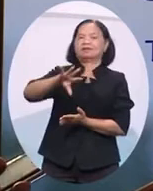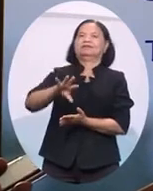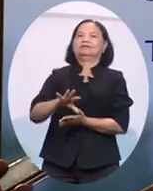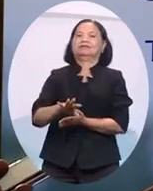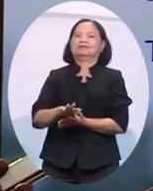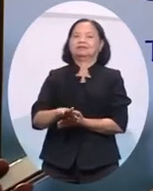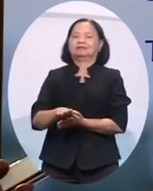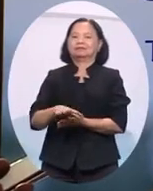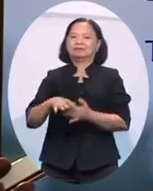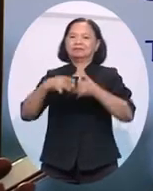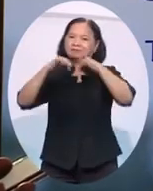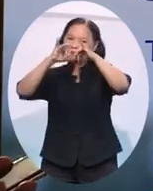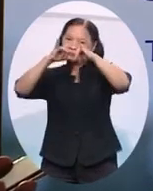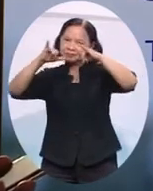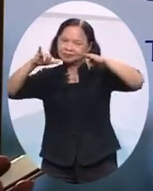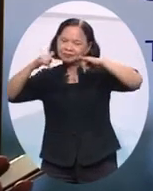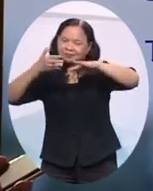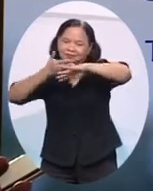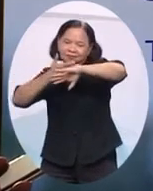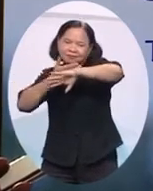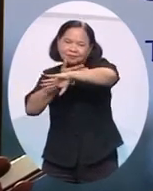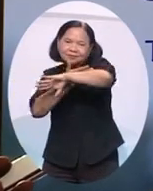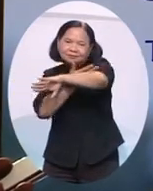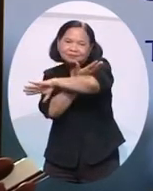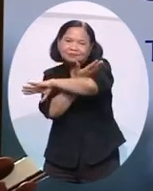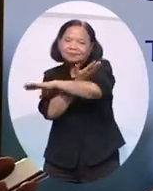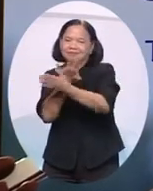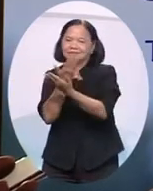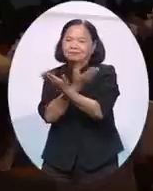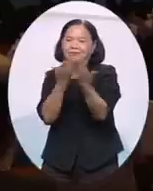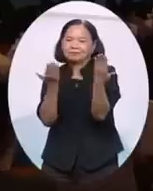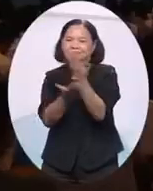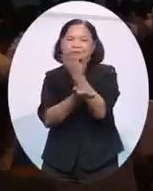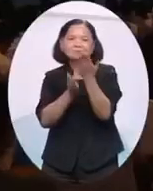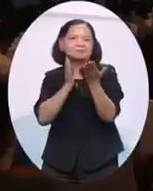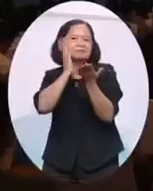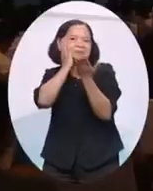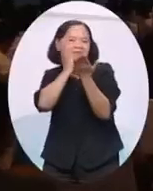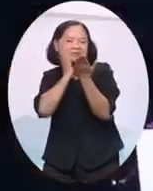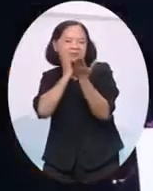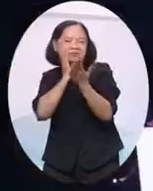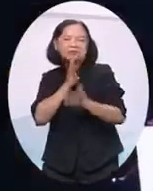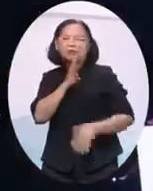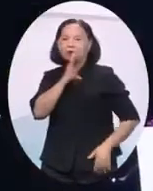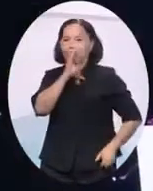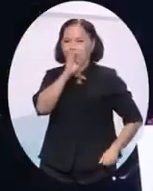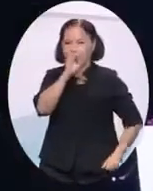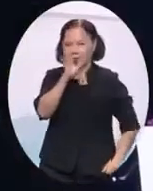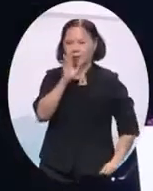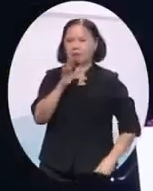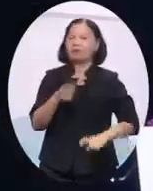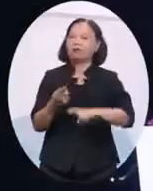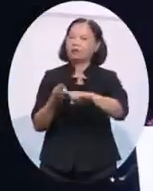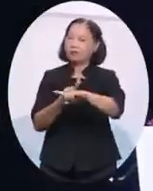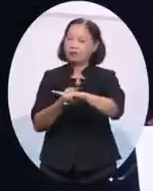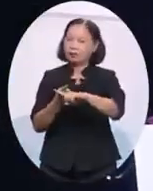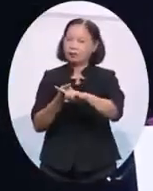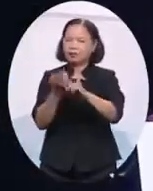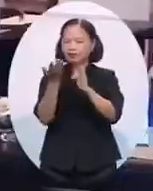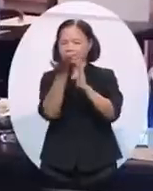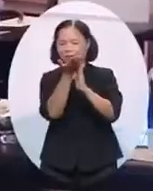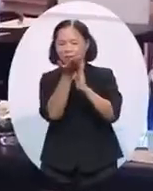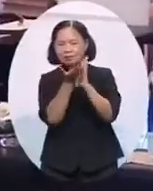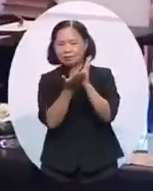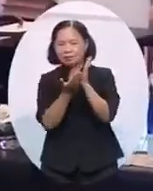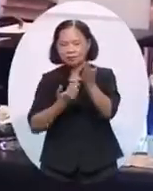trẻ hóa da cũng như là chỉnh sửa một số vấn đề liên quan đến thẩm mỹ. Nhiều báo cáo có giá trị thực tiễn được trình bày tại hội nghị như ảnh